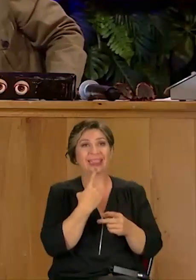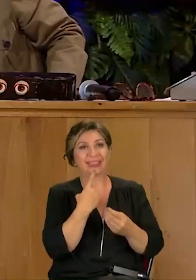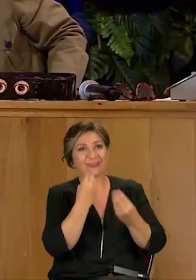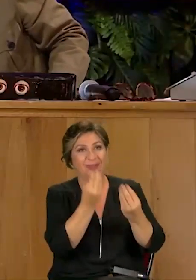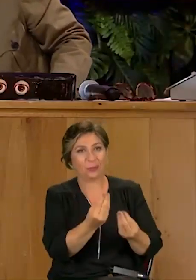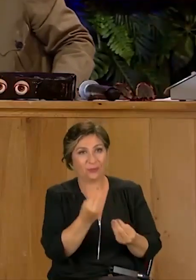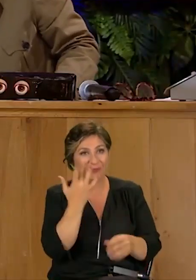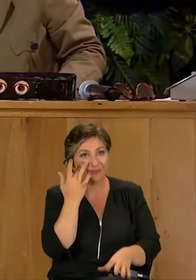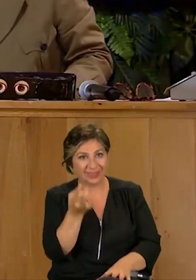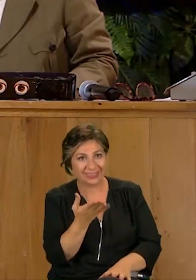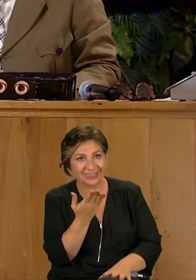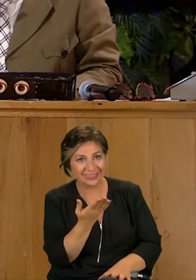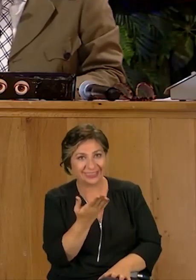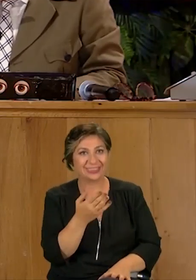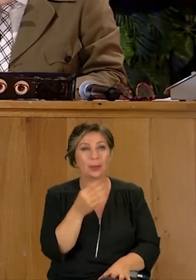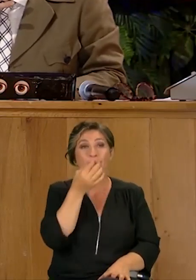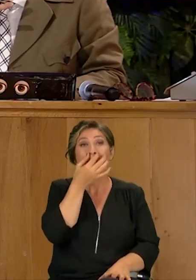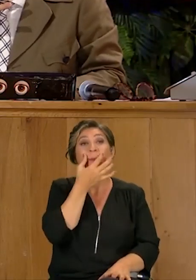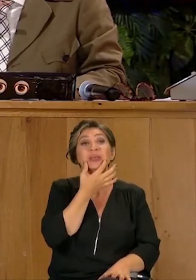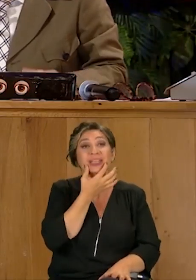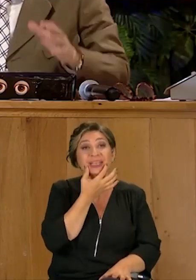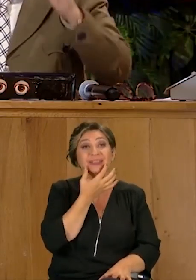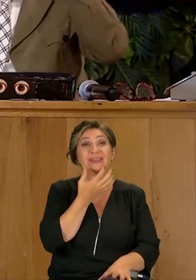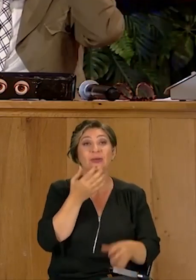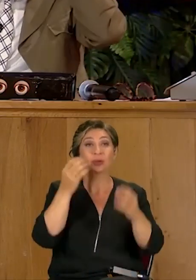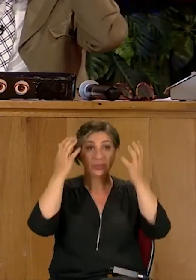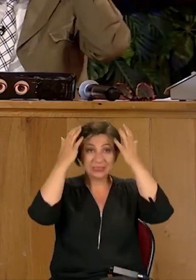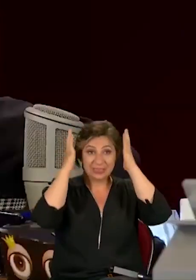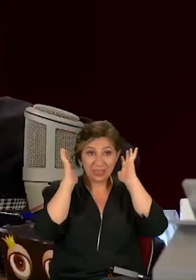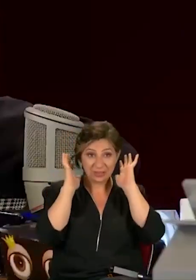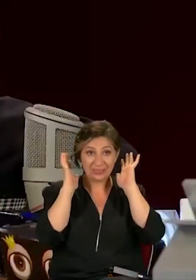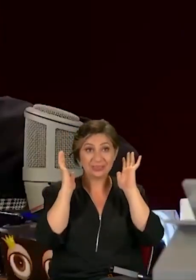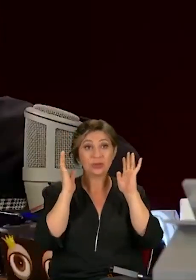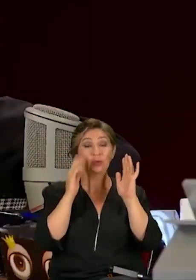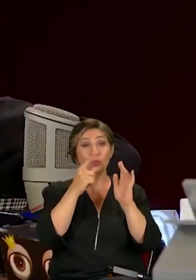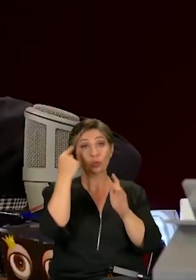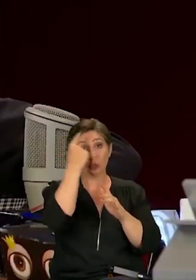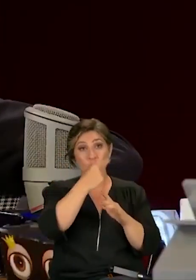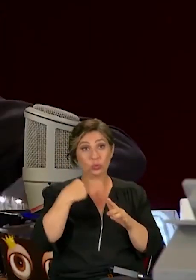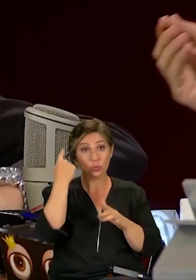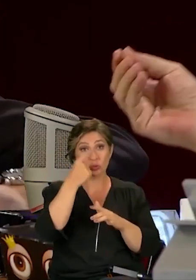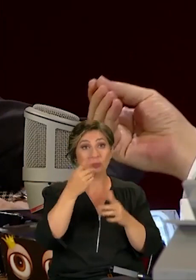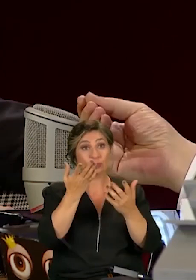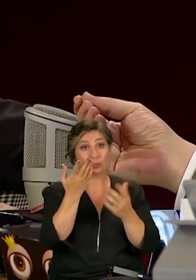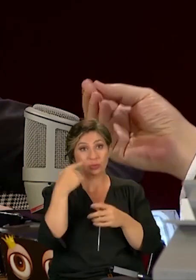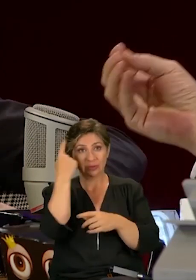ediyorum sana şu anda, farkındasın. Bu bıyıkların, bu saçların ve bu yüzün ve